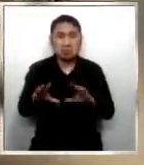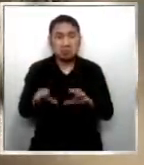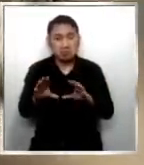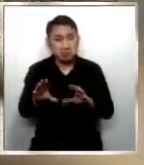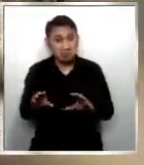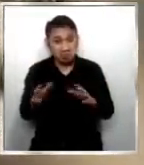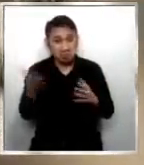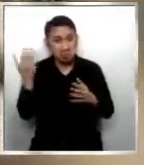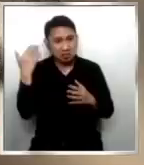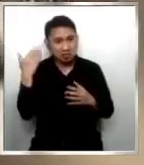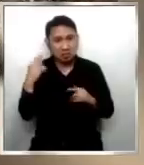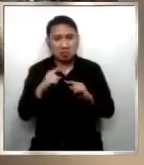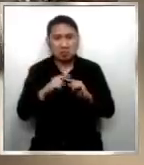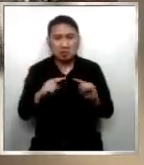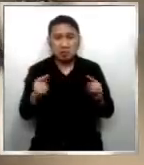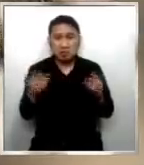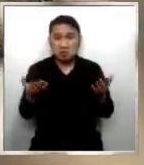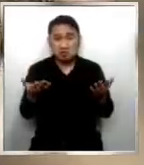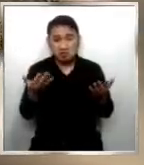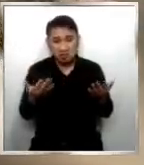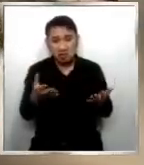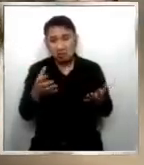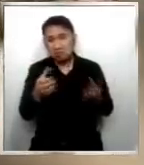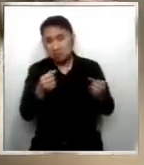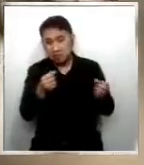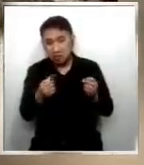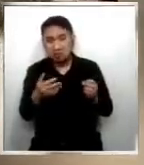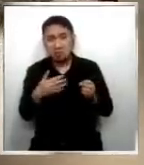rin kinukuha ang paggastos sa